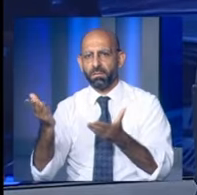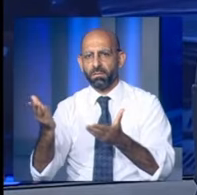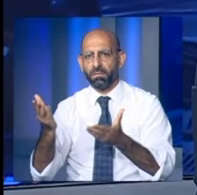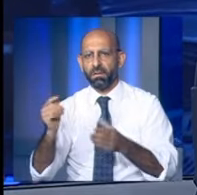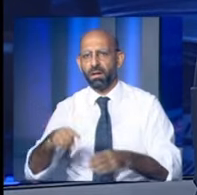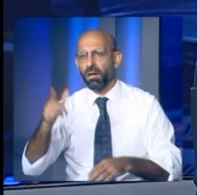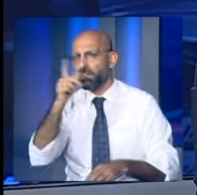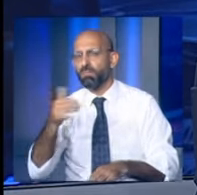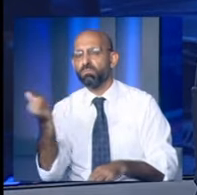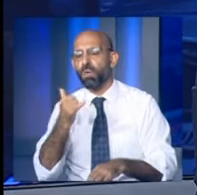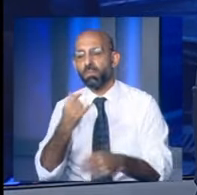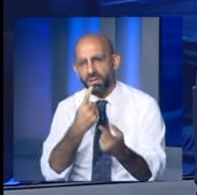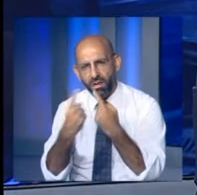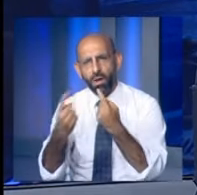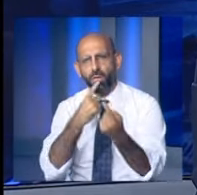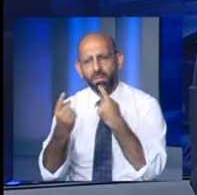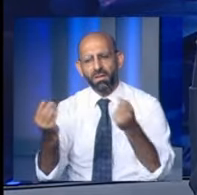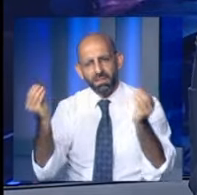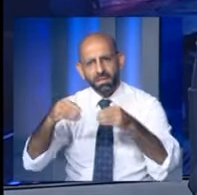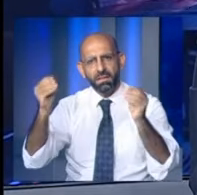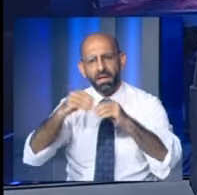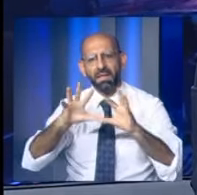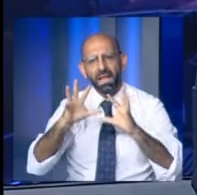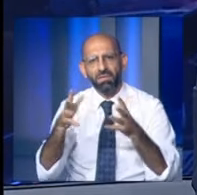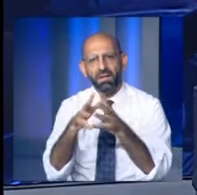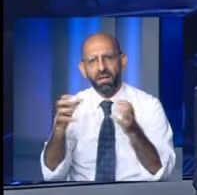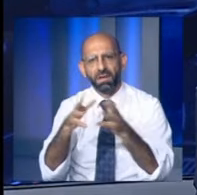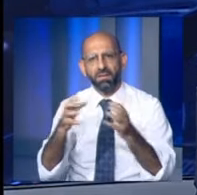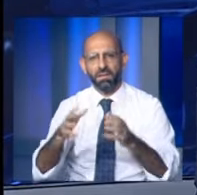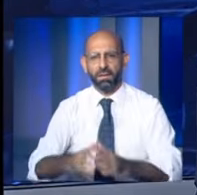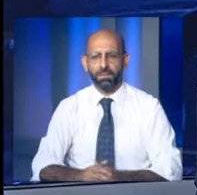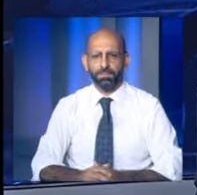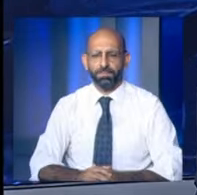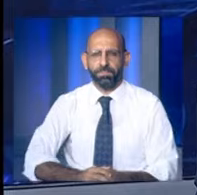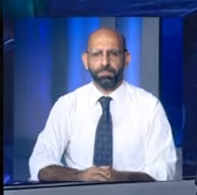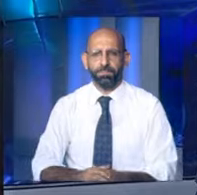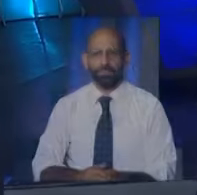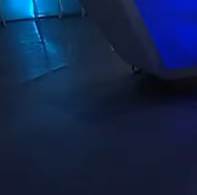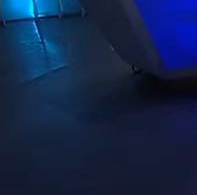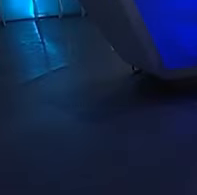المجاورة خوفا من العواقب المترتبة، ودائما بحسب الزعم المذكور.